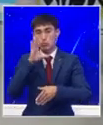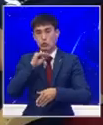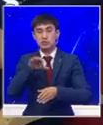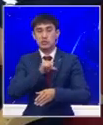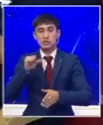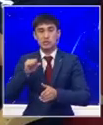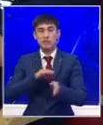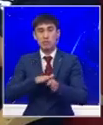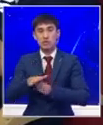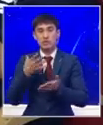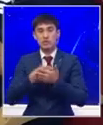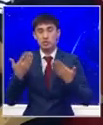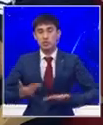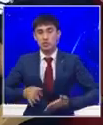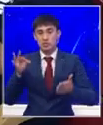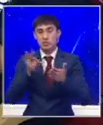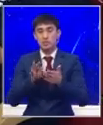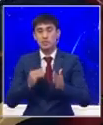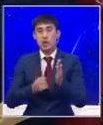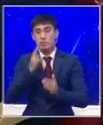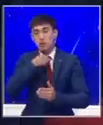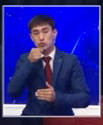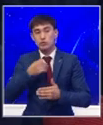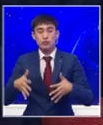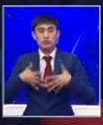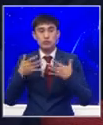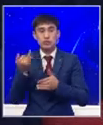самостоятельно осуществлять свои жизненные цели подростки